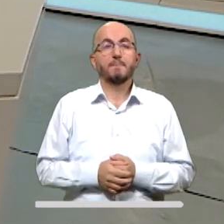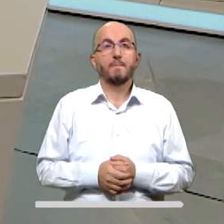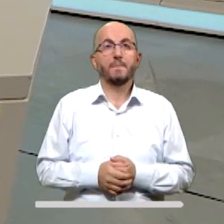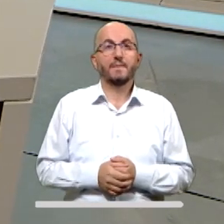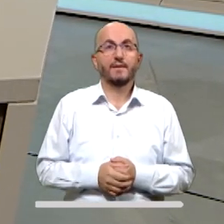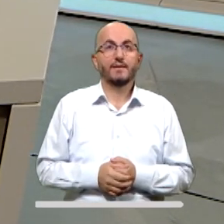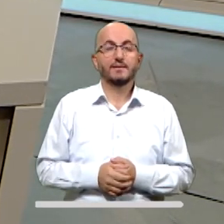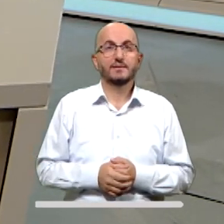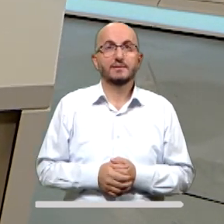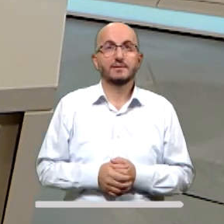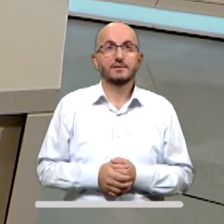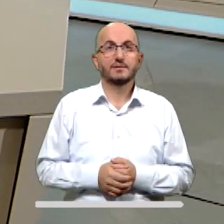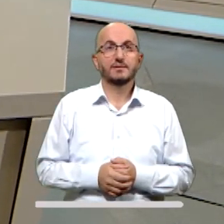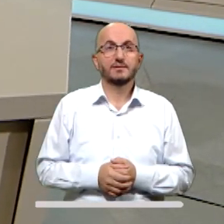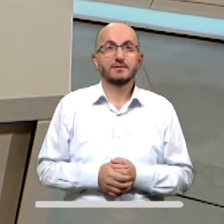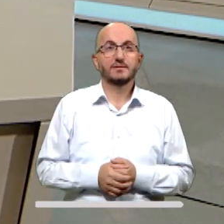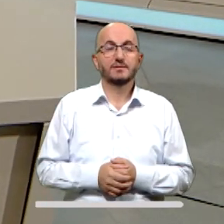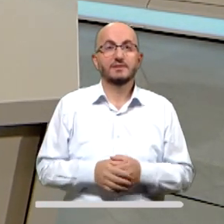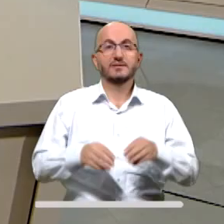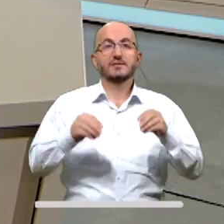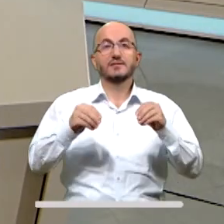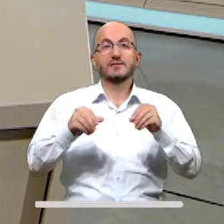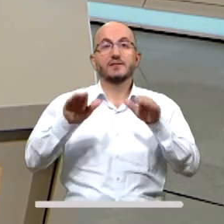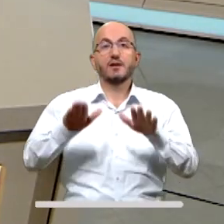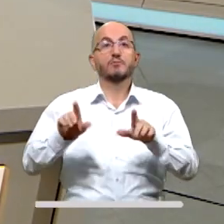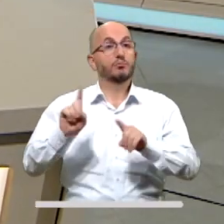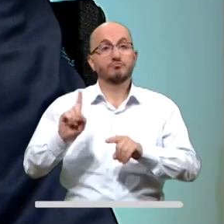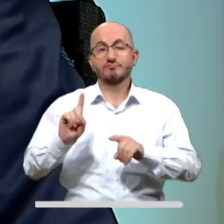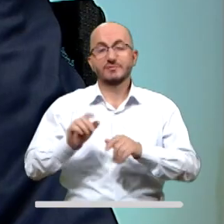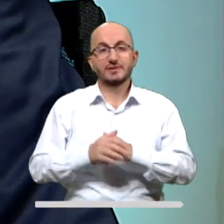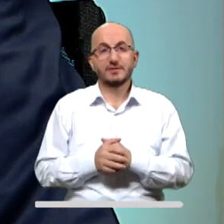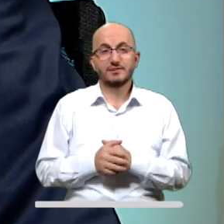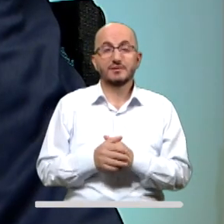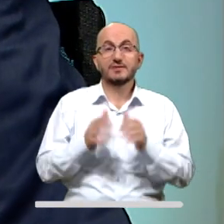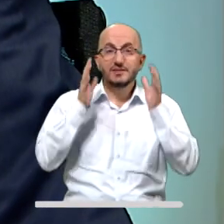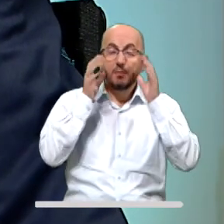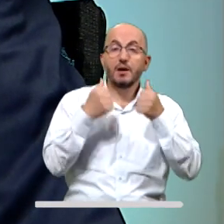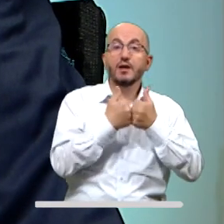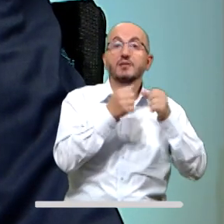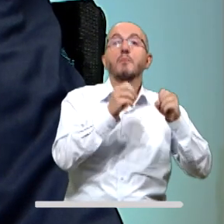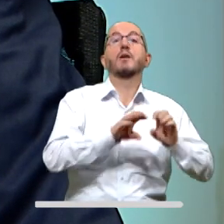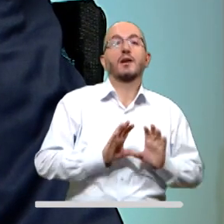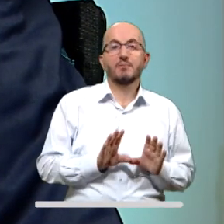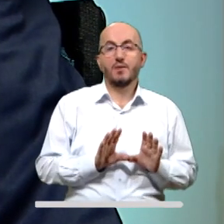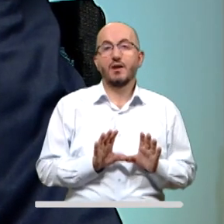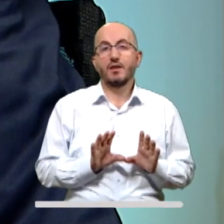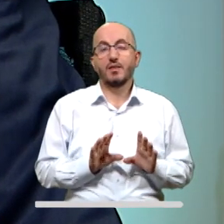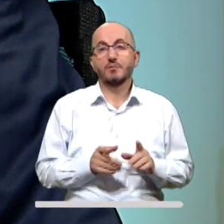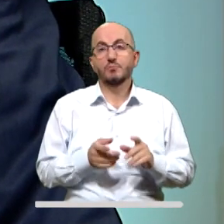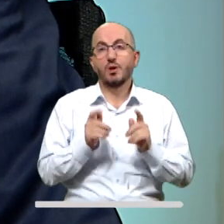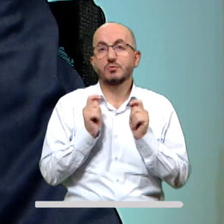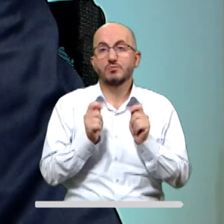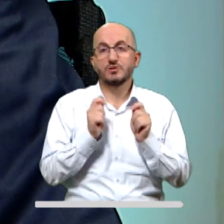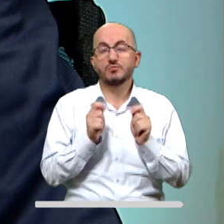Furkancığım aslında ne teyemmüm almalıyız ne de namazı kazaya bırakmalıyız. Böyle bir zaruret